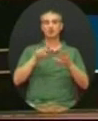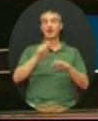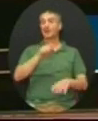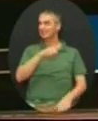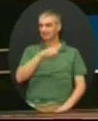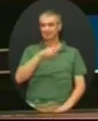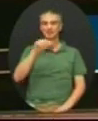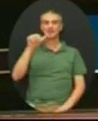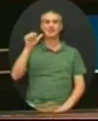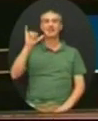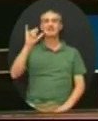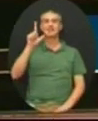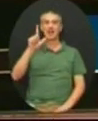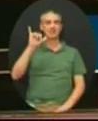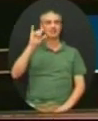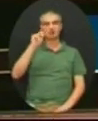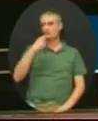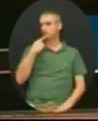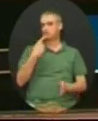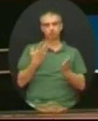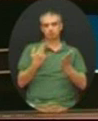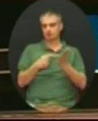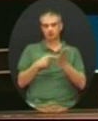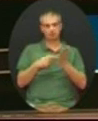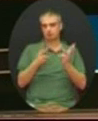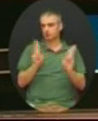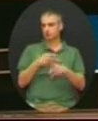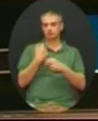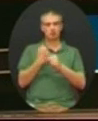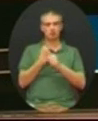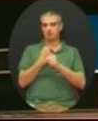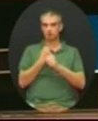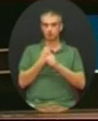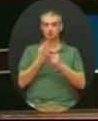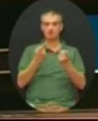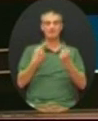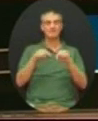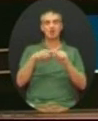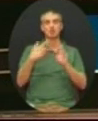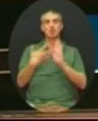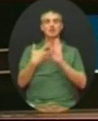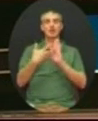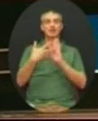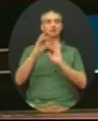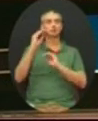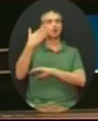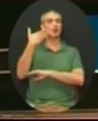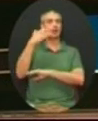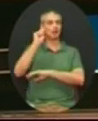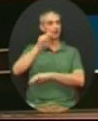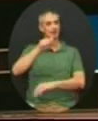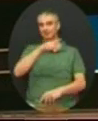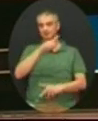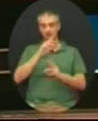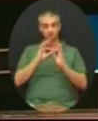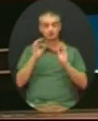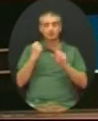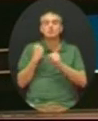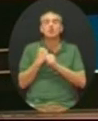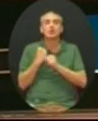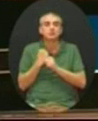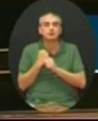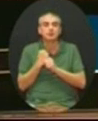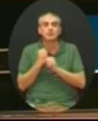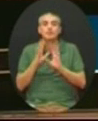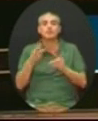מונה כמה סיבות מדוע אי אפשר את הדבר הזה. ועדות החקירה הפרלמנטריות בראשיתם עוסקות